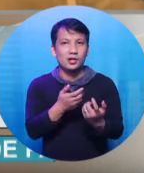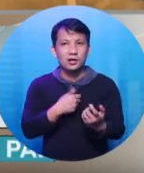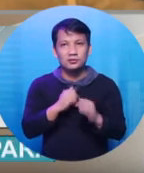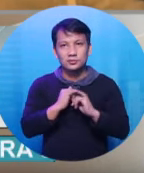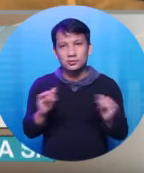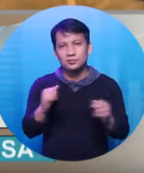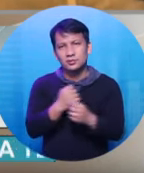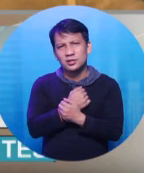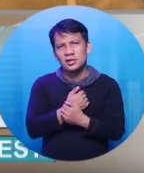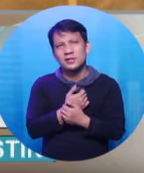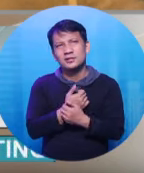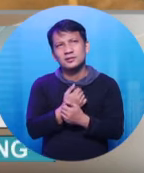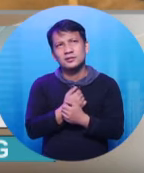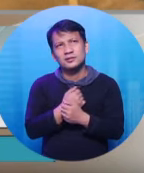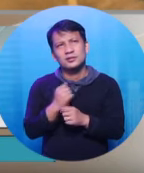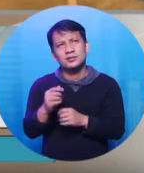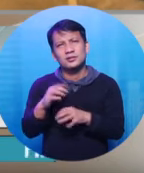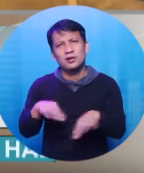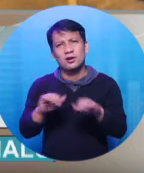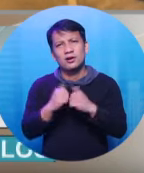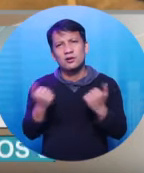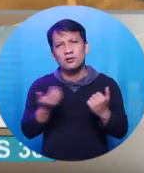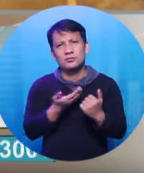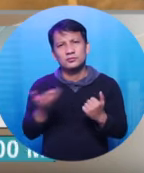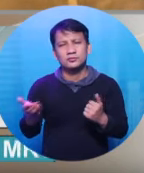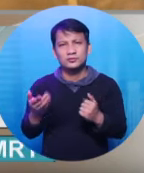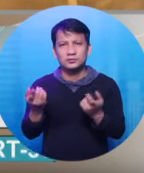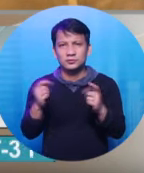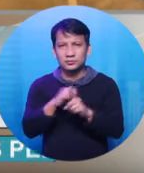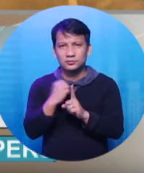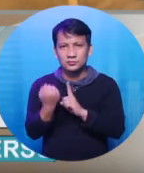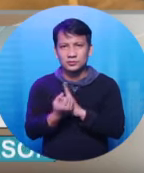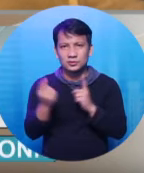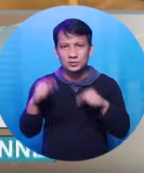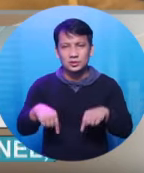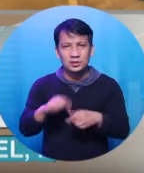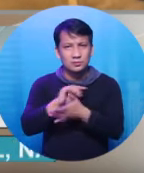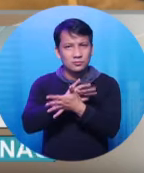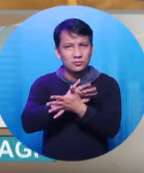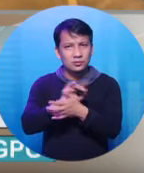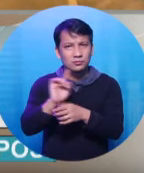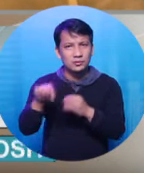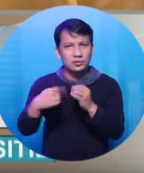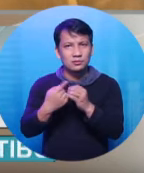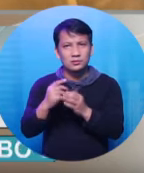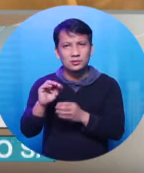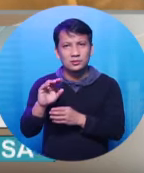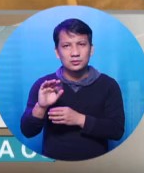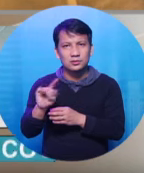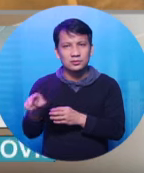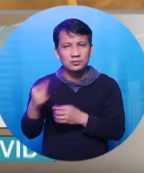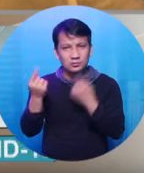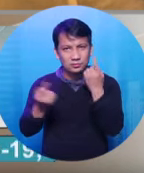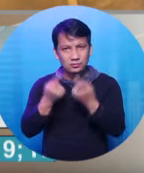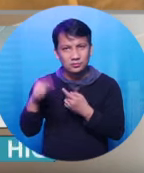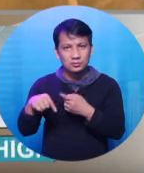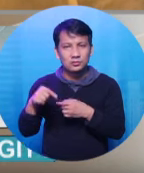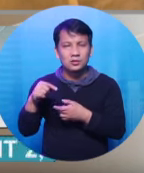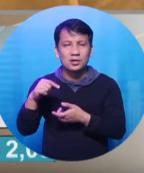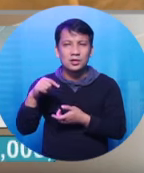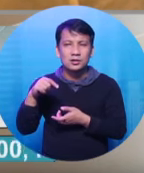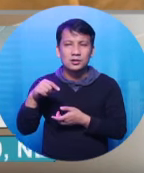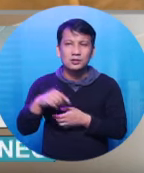din. Kumusta po yung sitwasyon dyan as far as COVID is concerned, COVID-19, dyan sa Qatar?